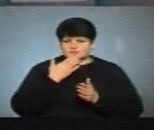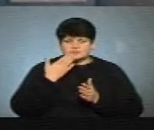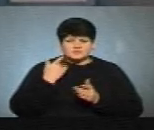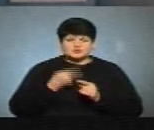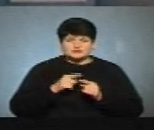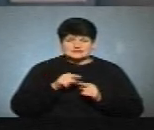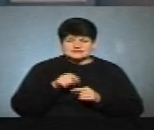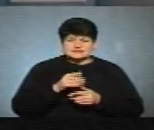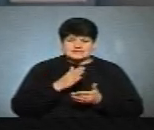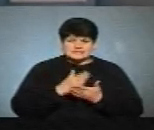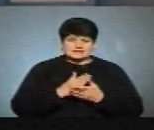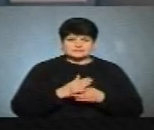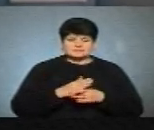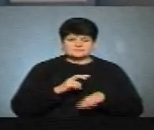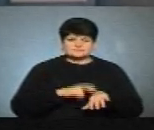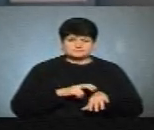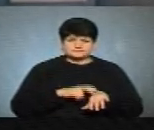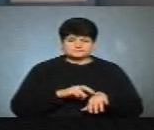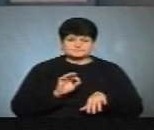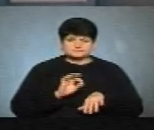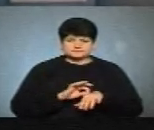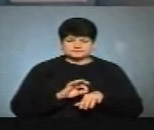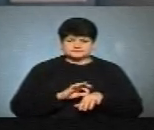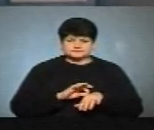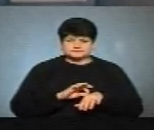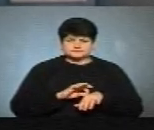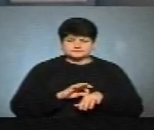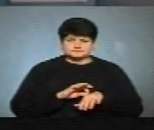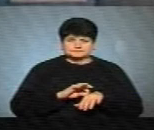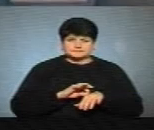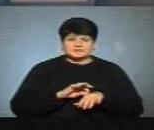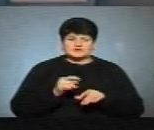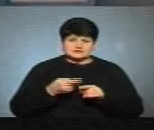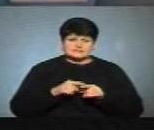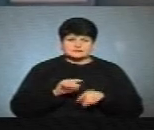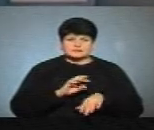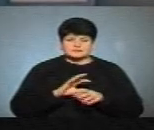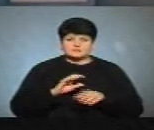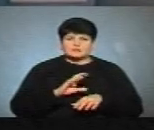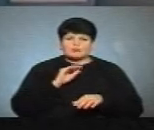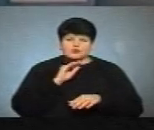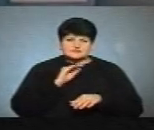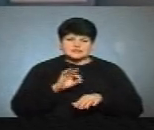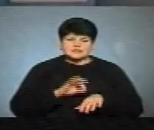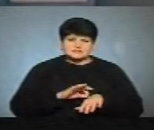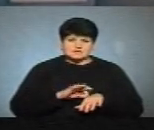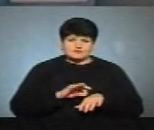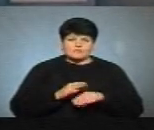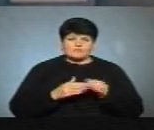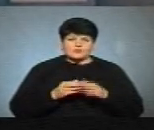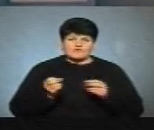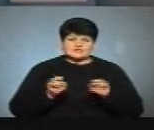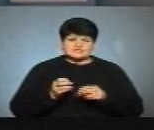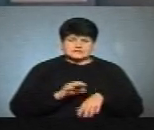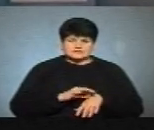це професійне, що смерть виникла в результаті професійного захворювання.